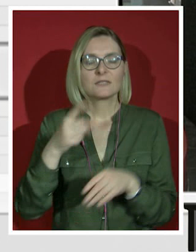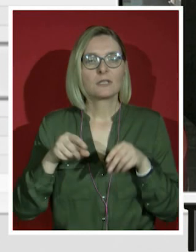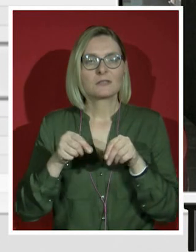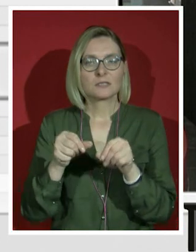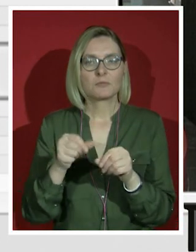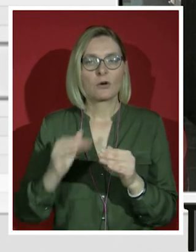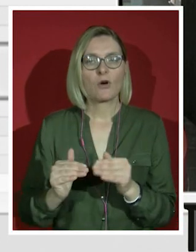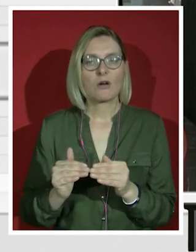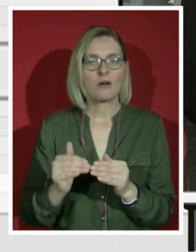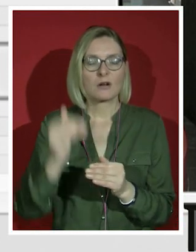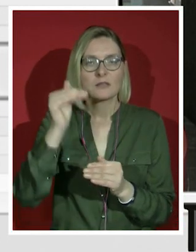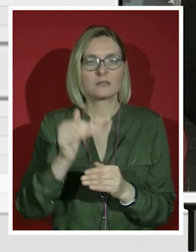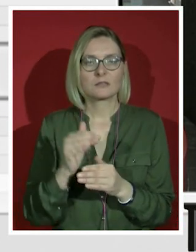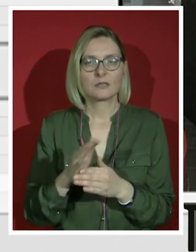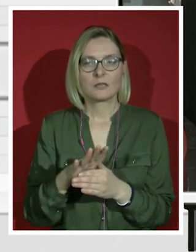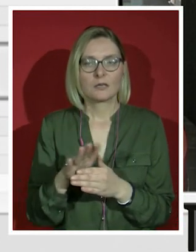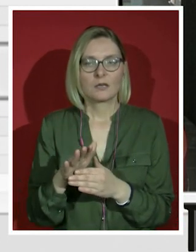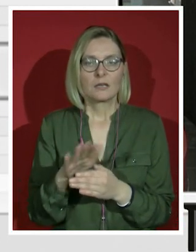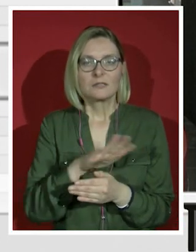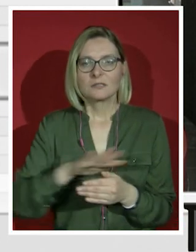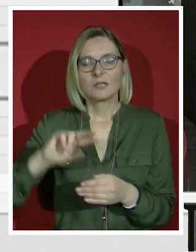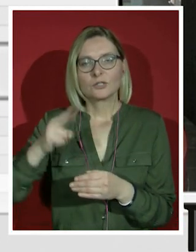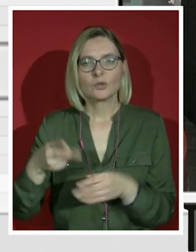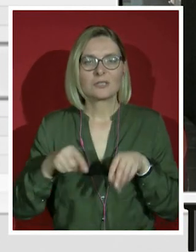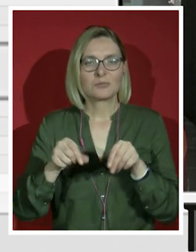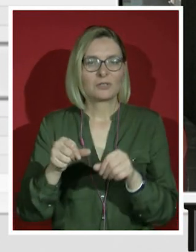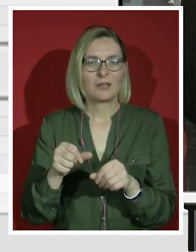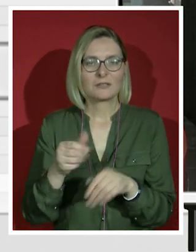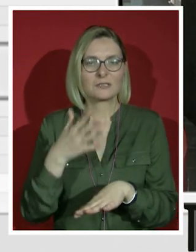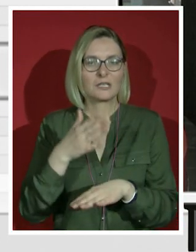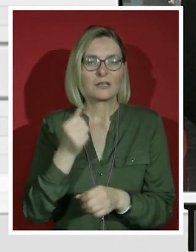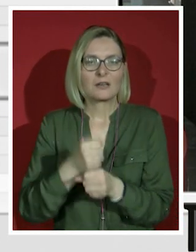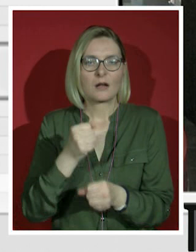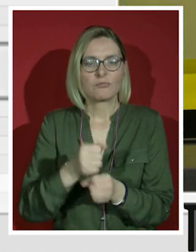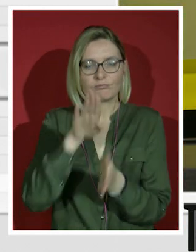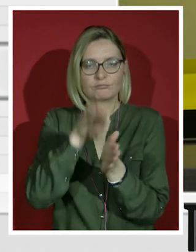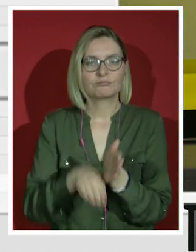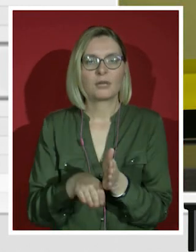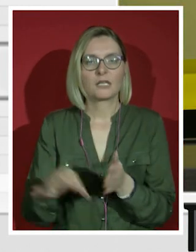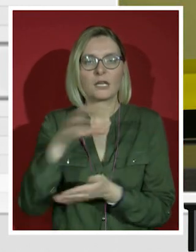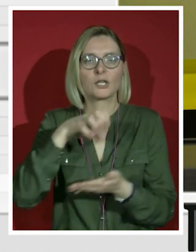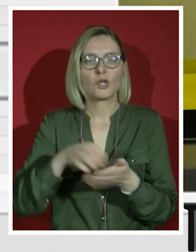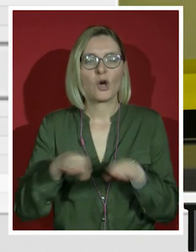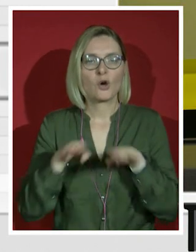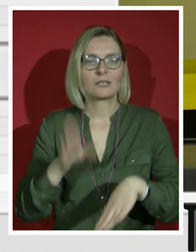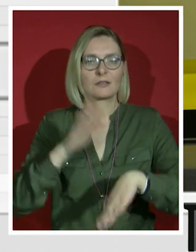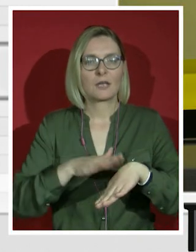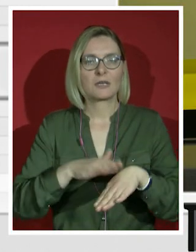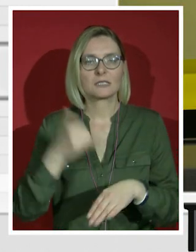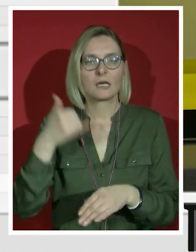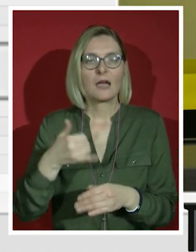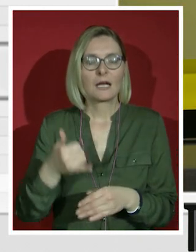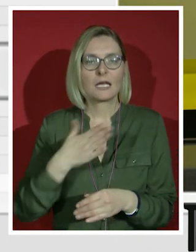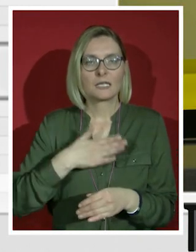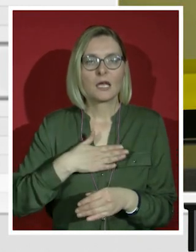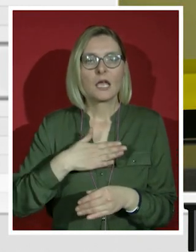подем. Сите други земјоделски гранки се во паѓање. За жал, регионот на Охрид и Дебрца, каде најмногу делува и